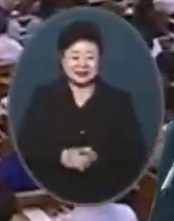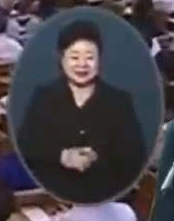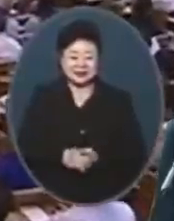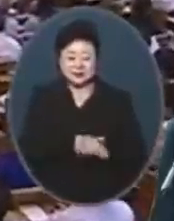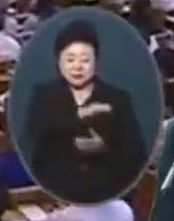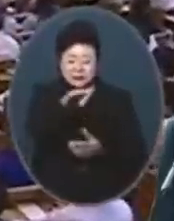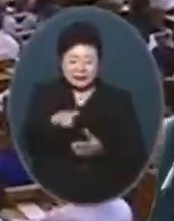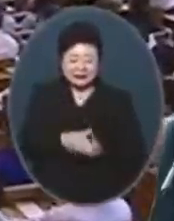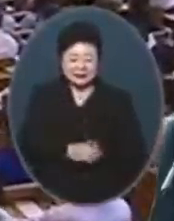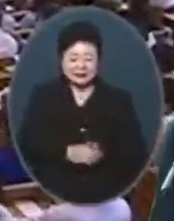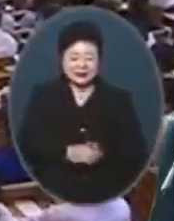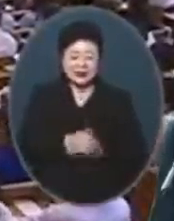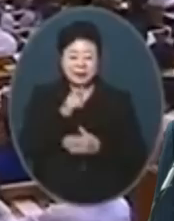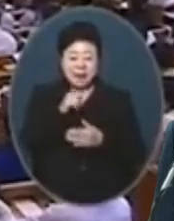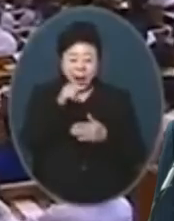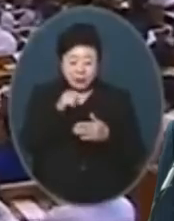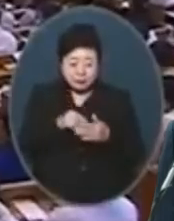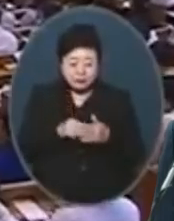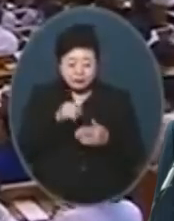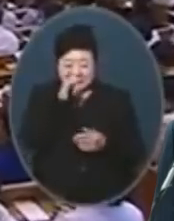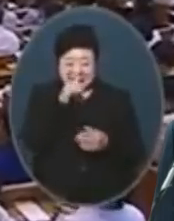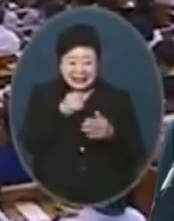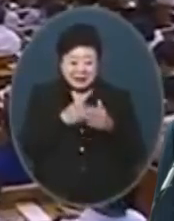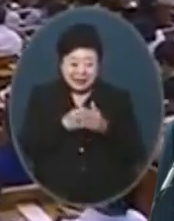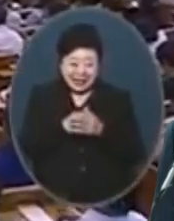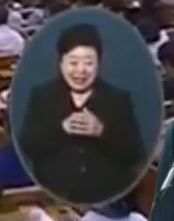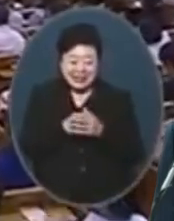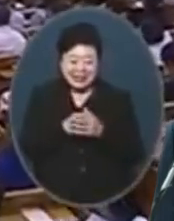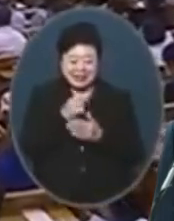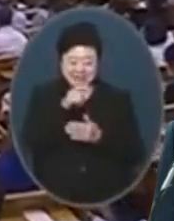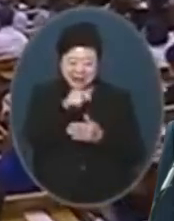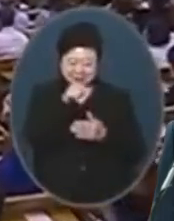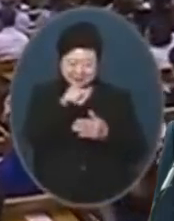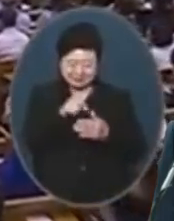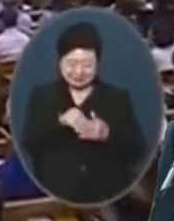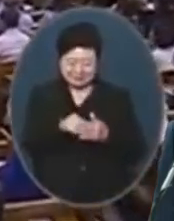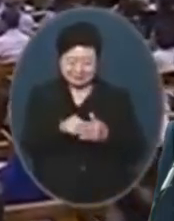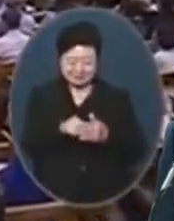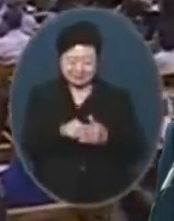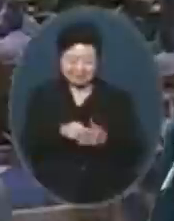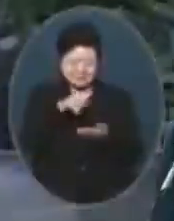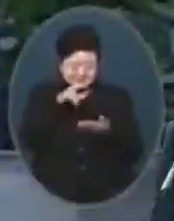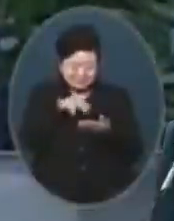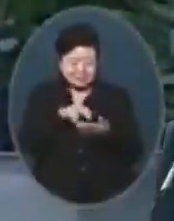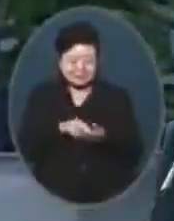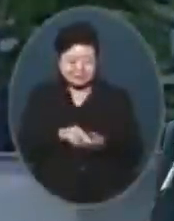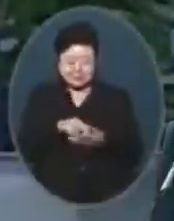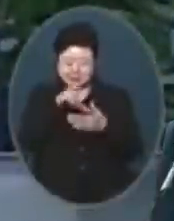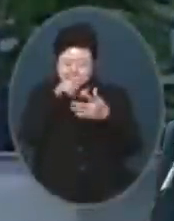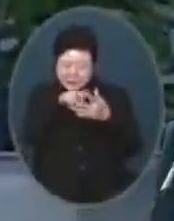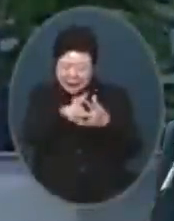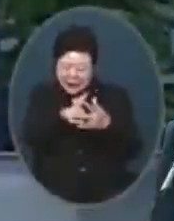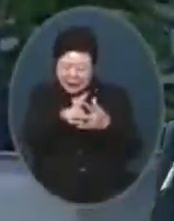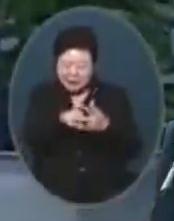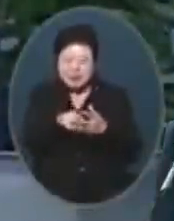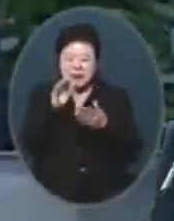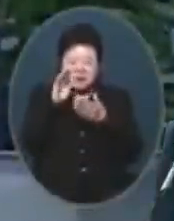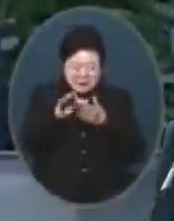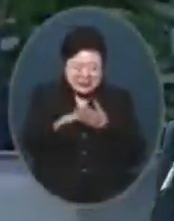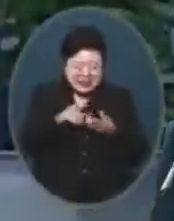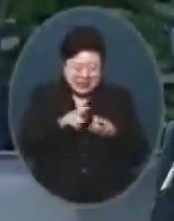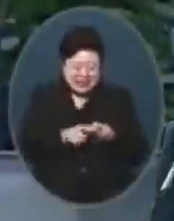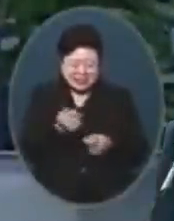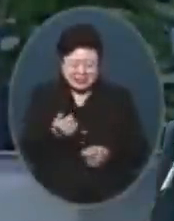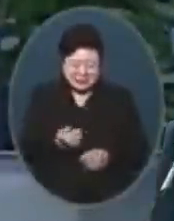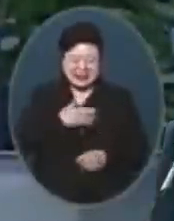우리의 마음이기 때문에 마음을 읽으면 그 사람의 미래가 어떨 것을 알 수